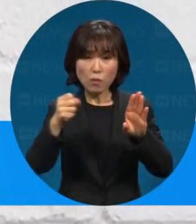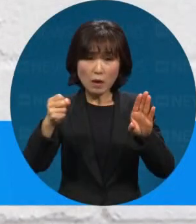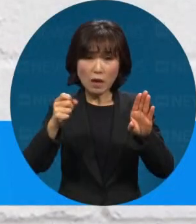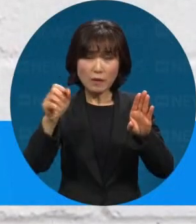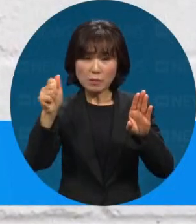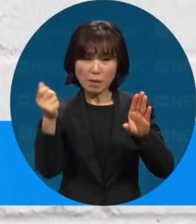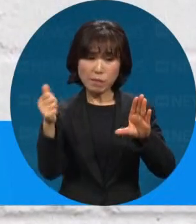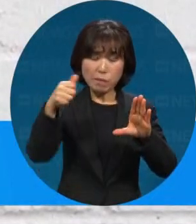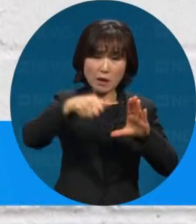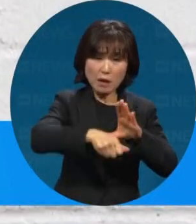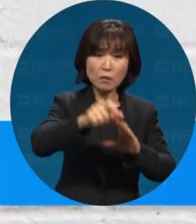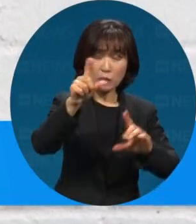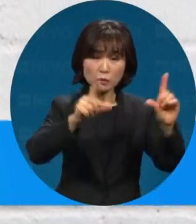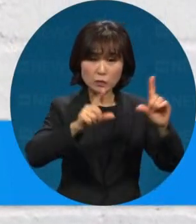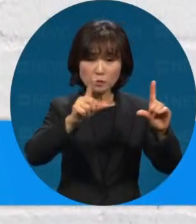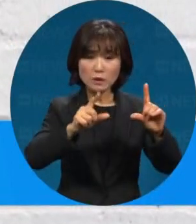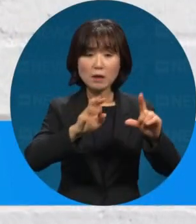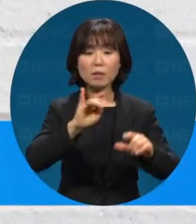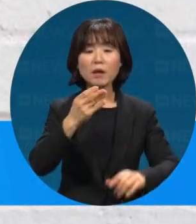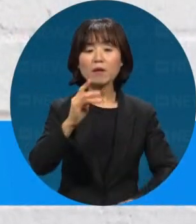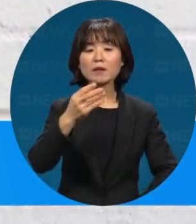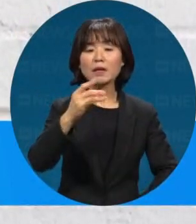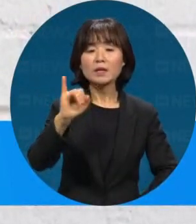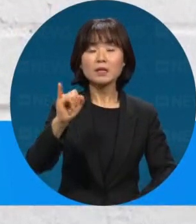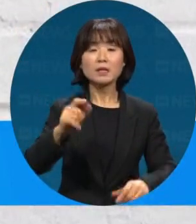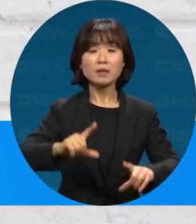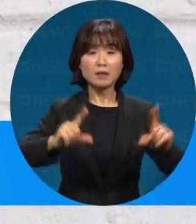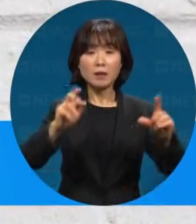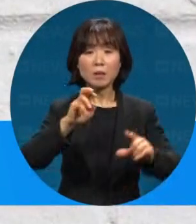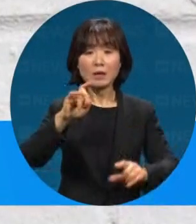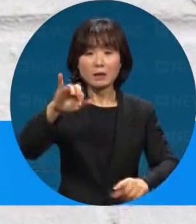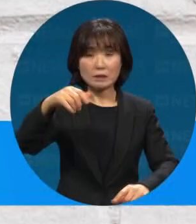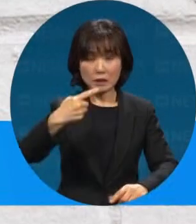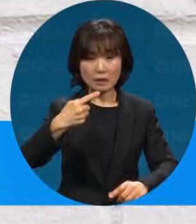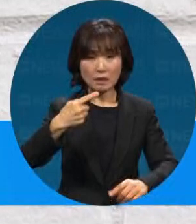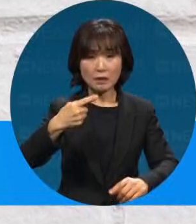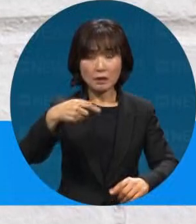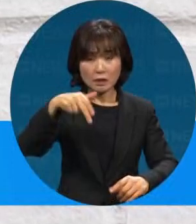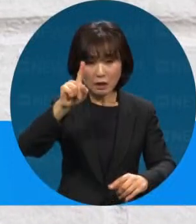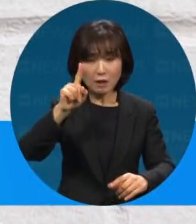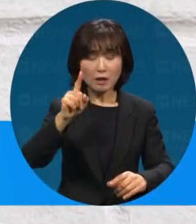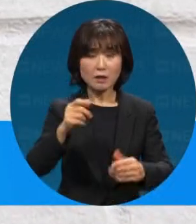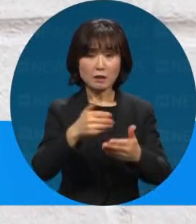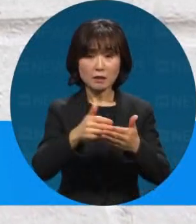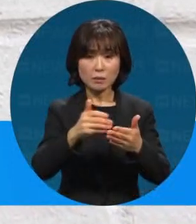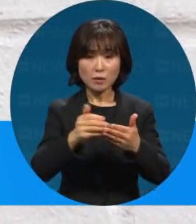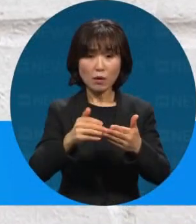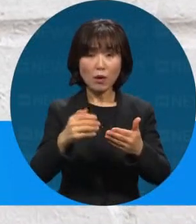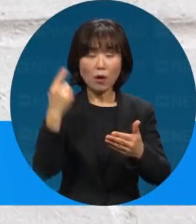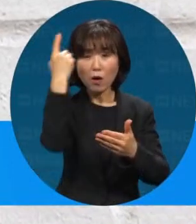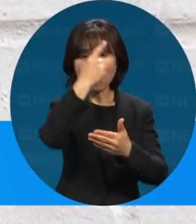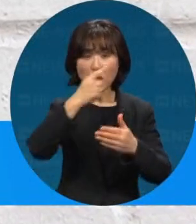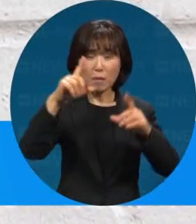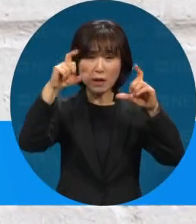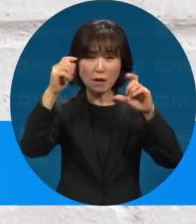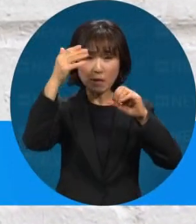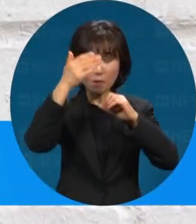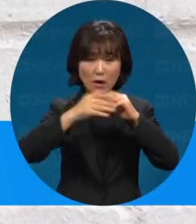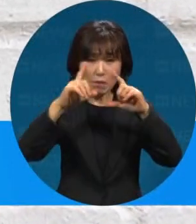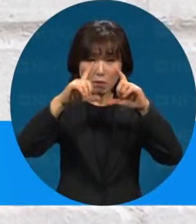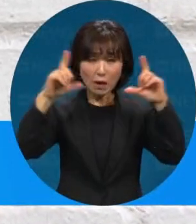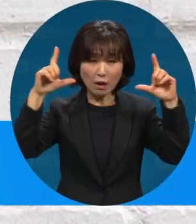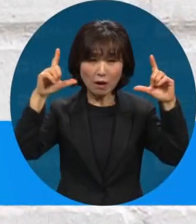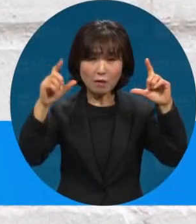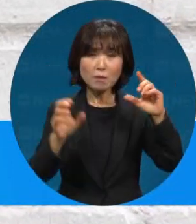이를 밸런타인데이 마스카라라는 작품이라고 발표하면서 등장 여성의 얼굴만 확대한 사진을 함께 올렸기 때문에 이